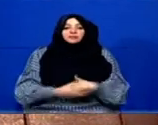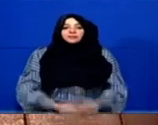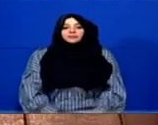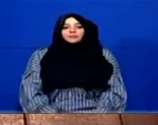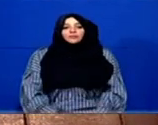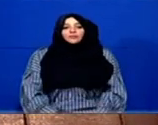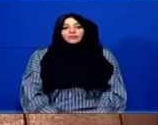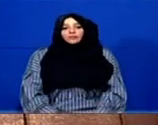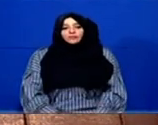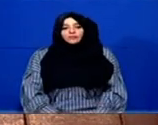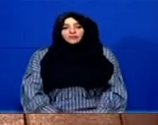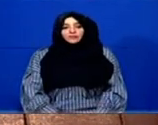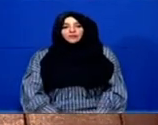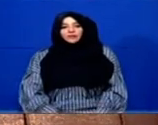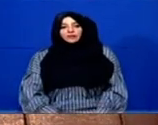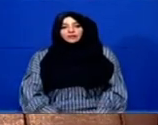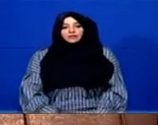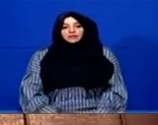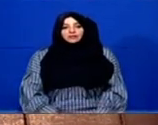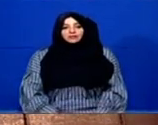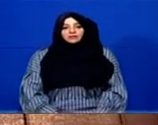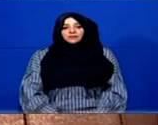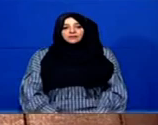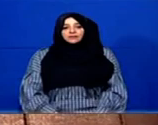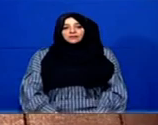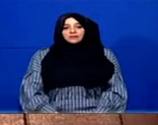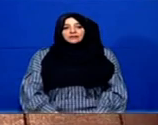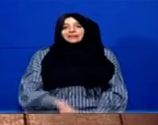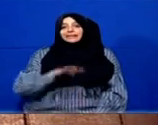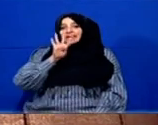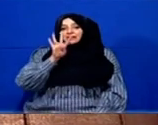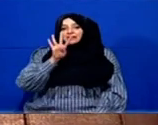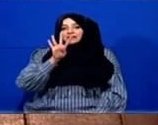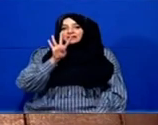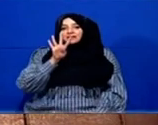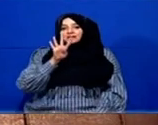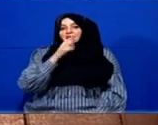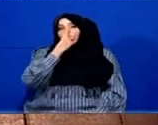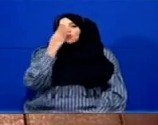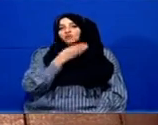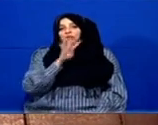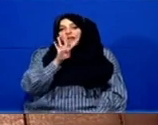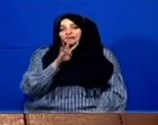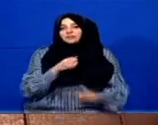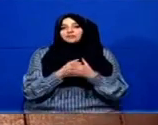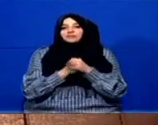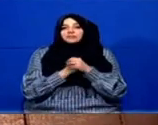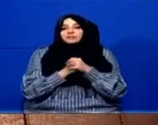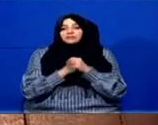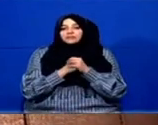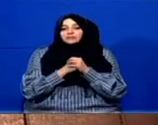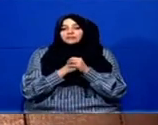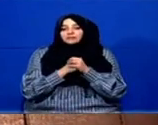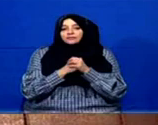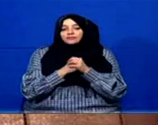اصل المساله هنا هو اربعه يعني اللي هو المقام الوحيد